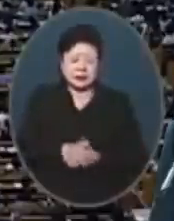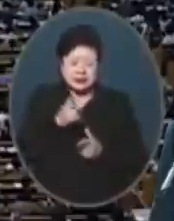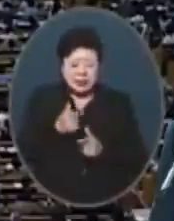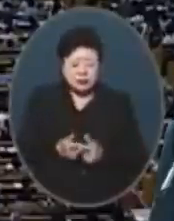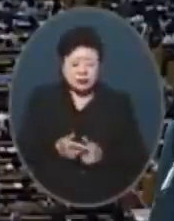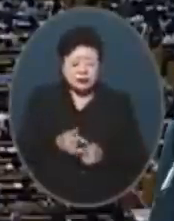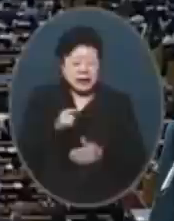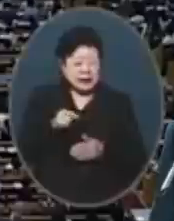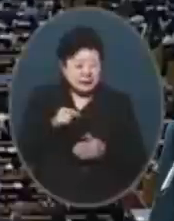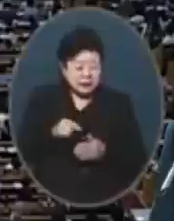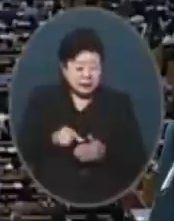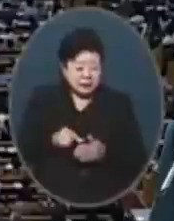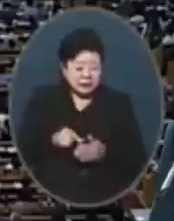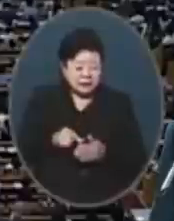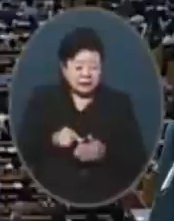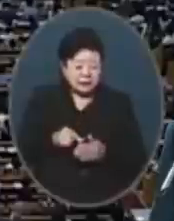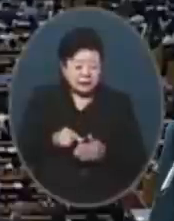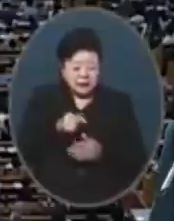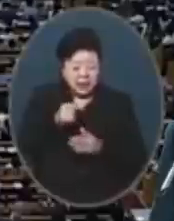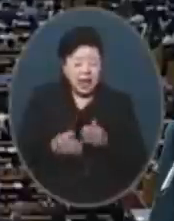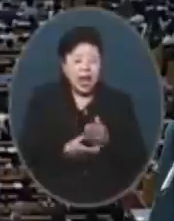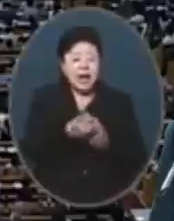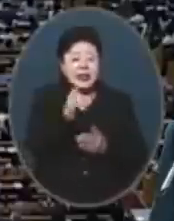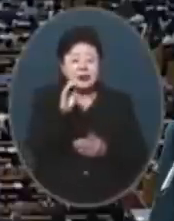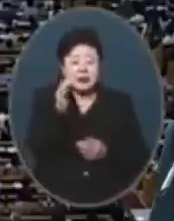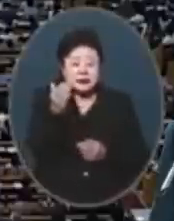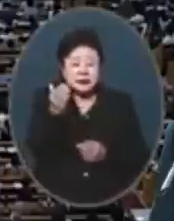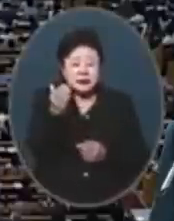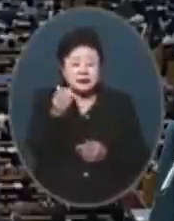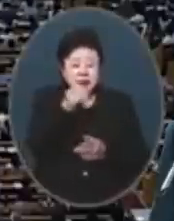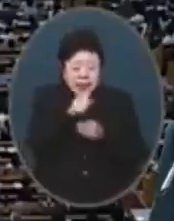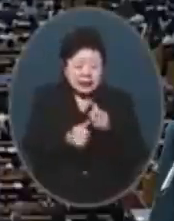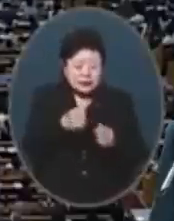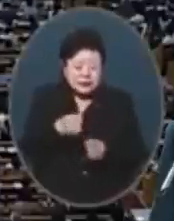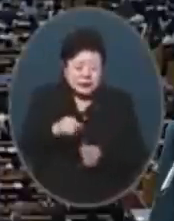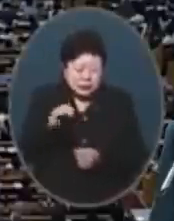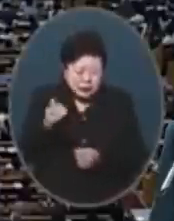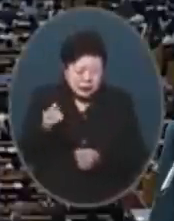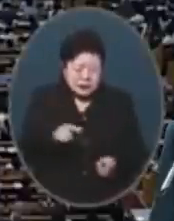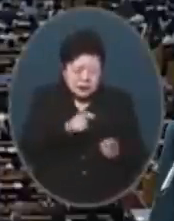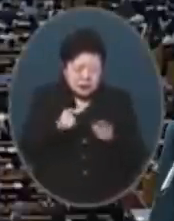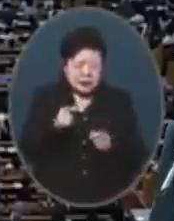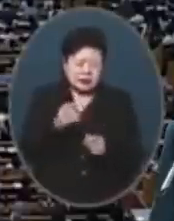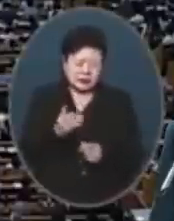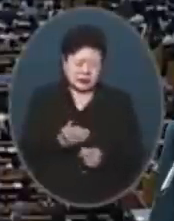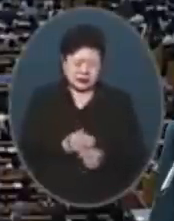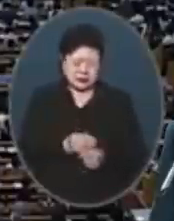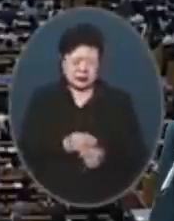예수님 안에서 하나가 되어서 하나님 자녀로서 살게 되었으니